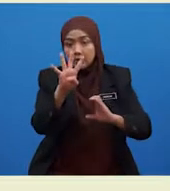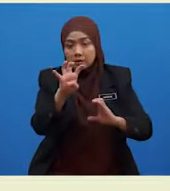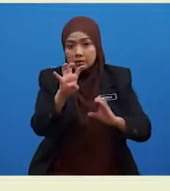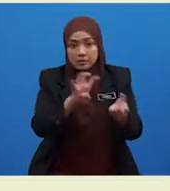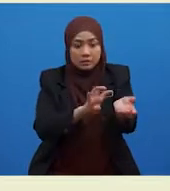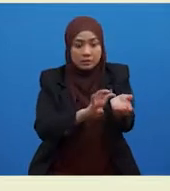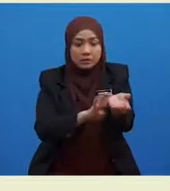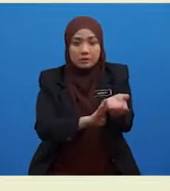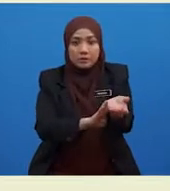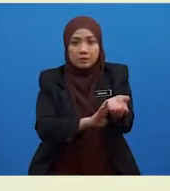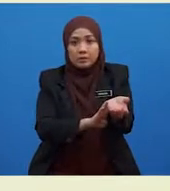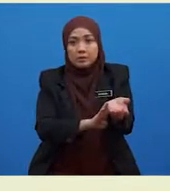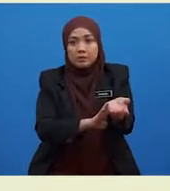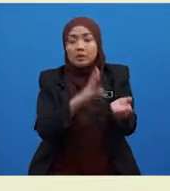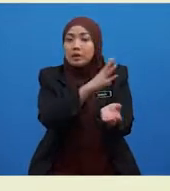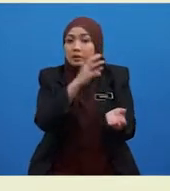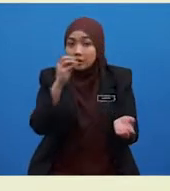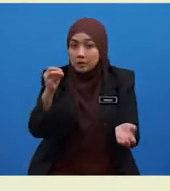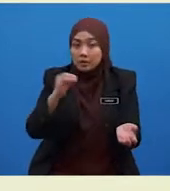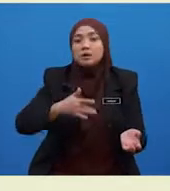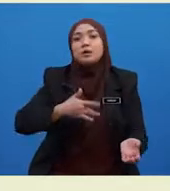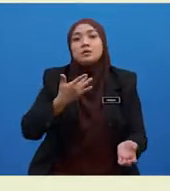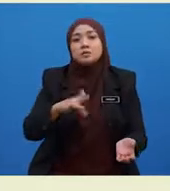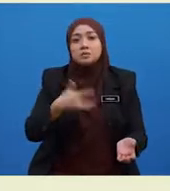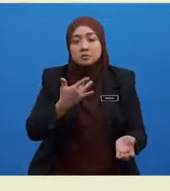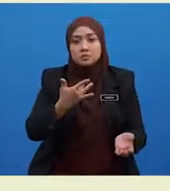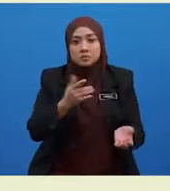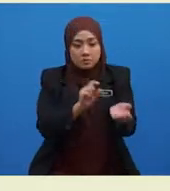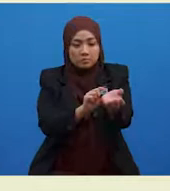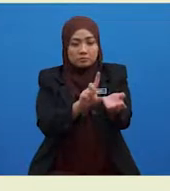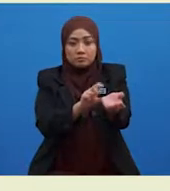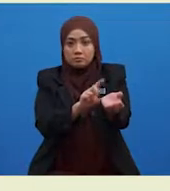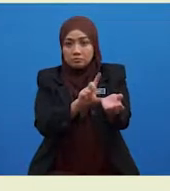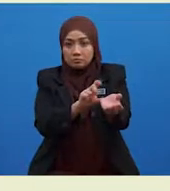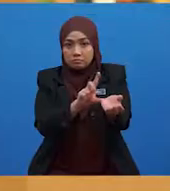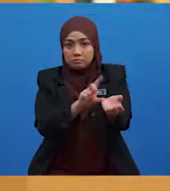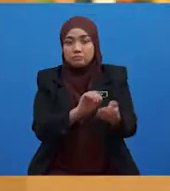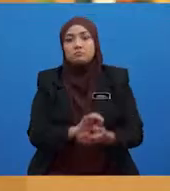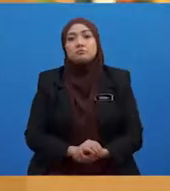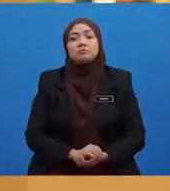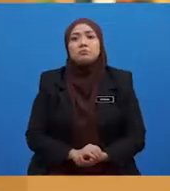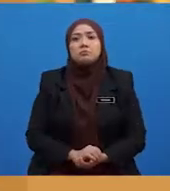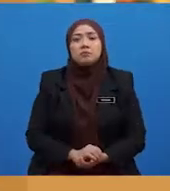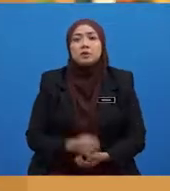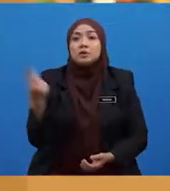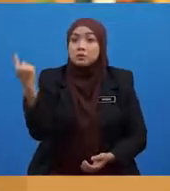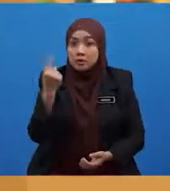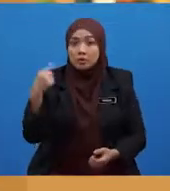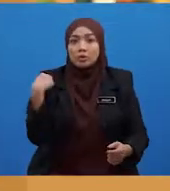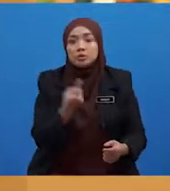pada pergelangan tangan dan anda akan rasa denyutan nadi tersebut. Kaedah yang sering